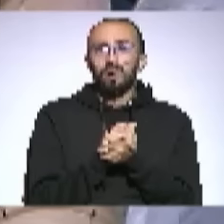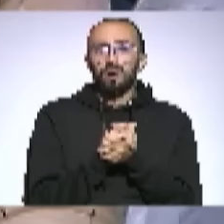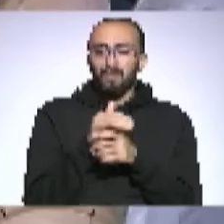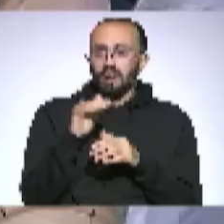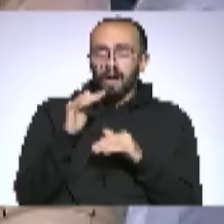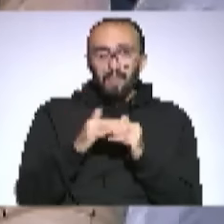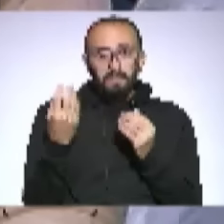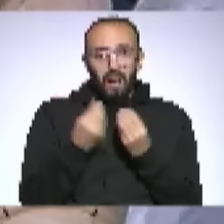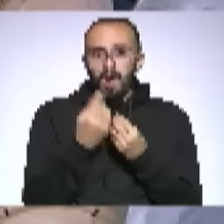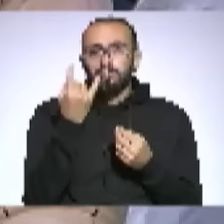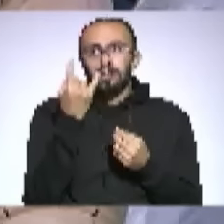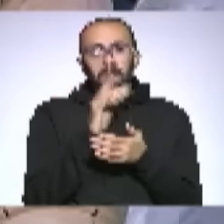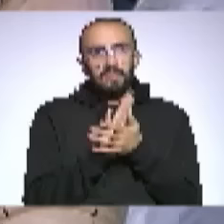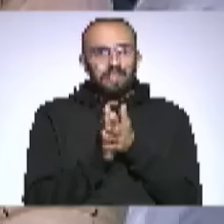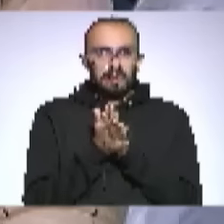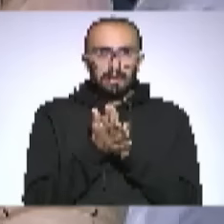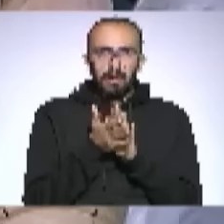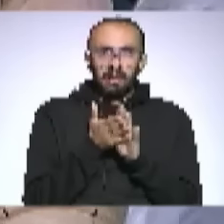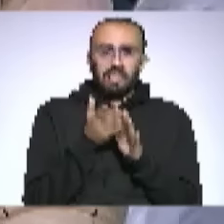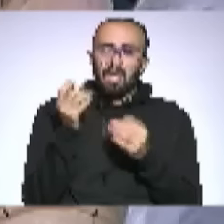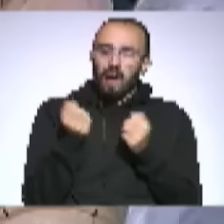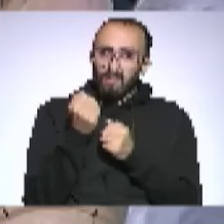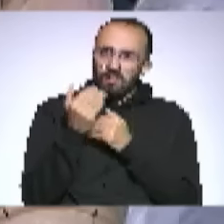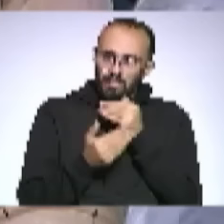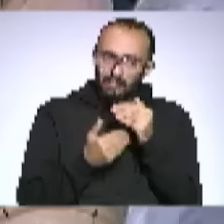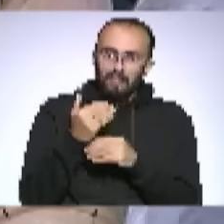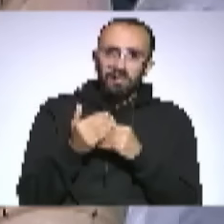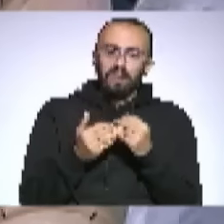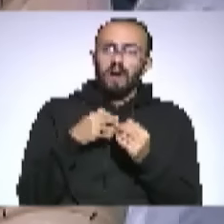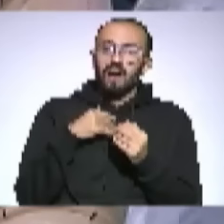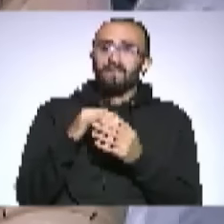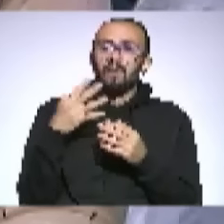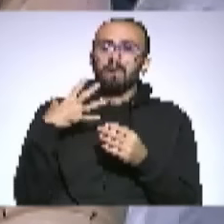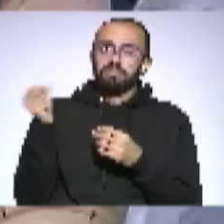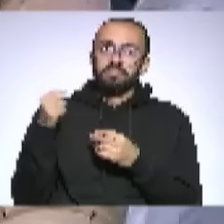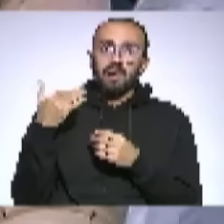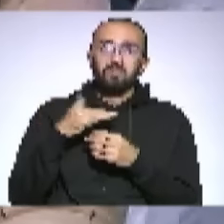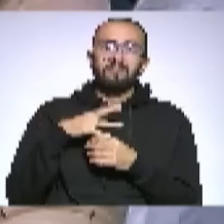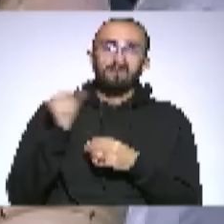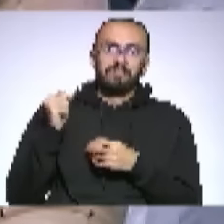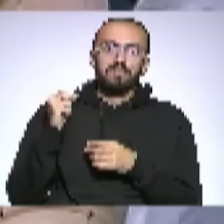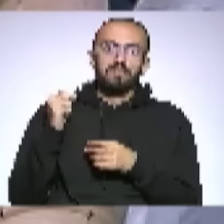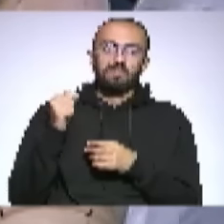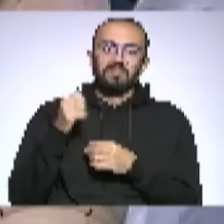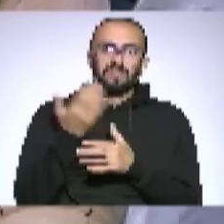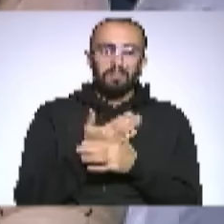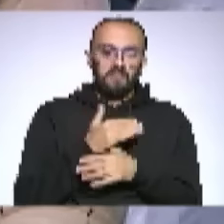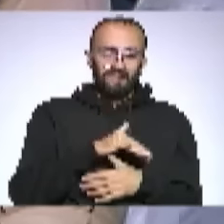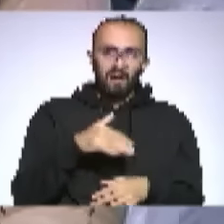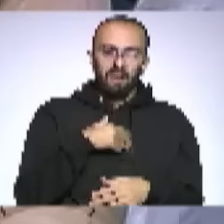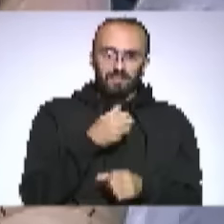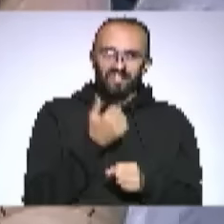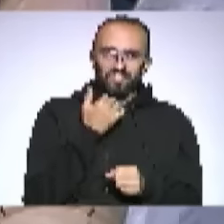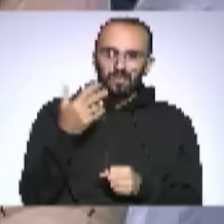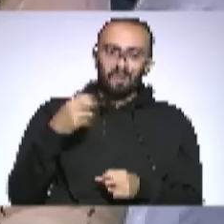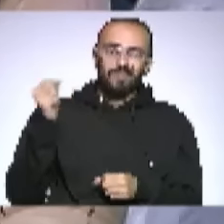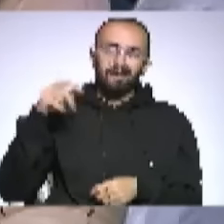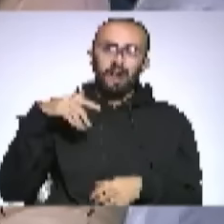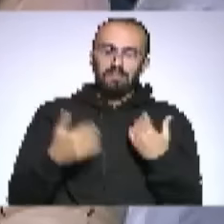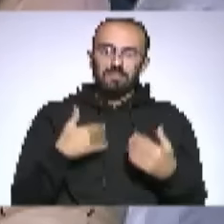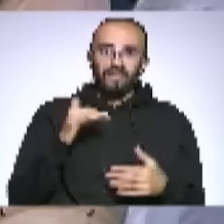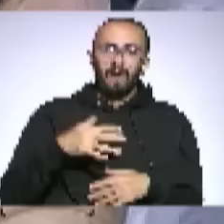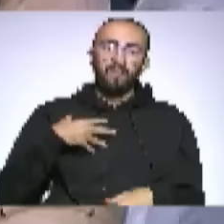10 ايام فقط حاول مرارا وتكرارا ان الدوله تاخد مني اطفالي بحجه انه مش متمني على الاطفال وهو لا يريد